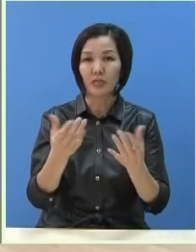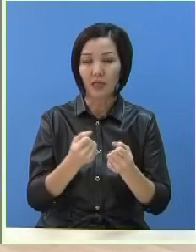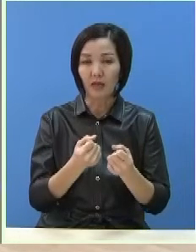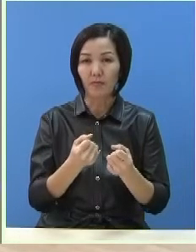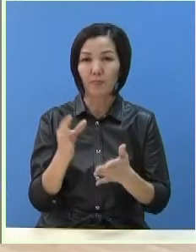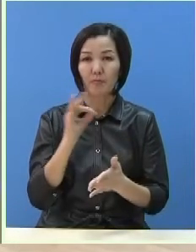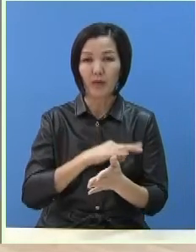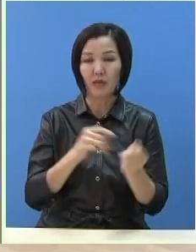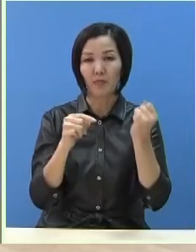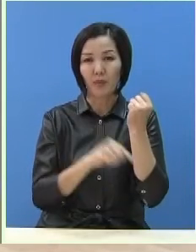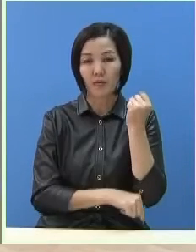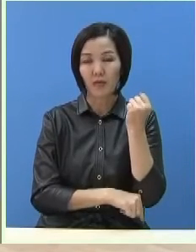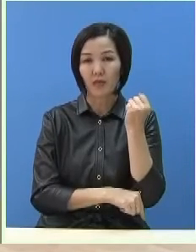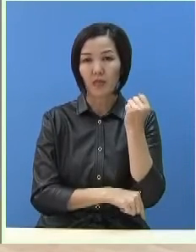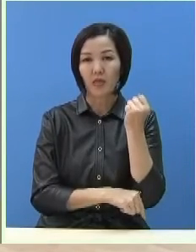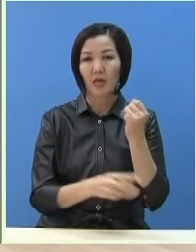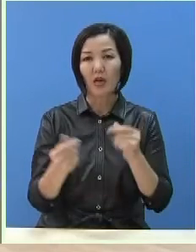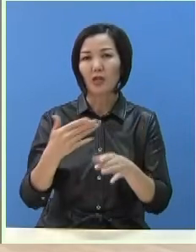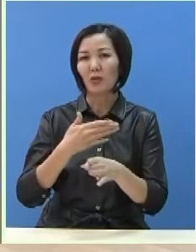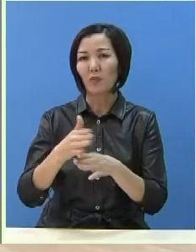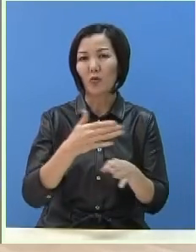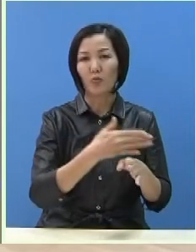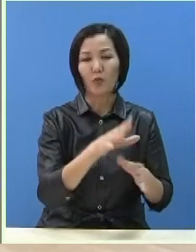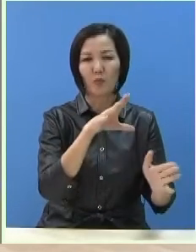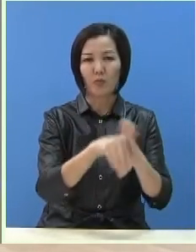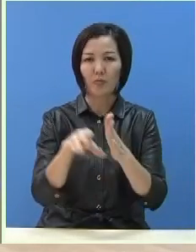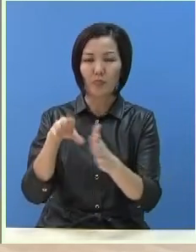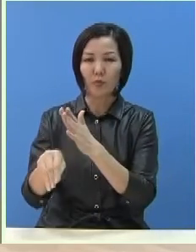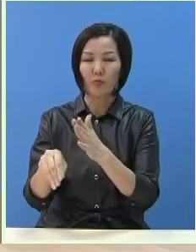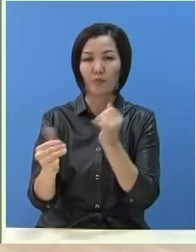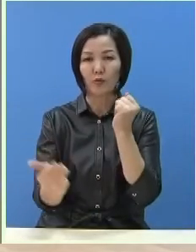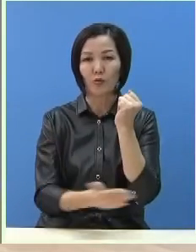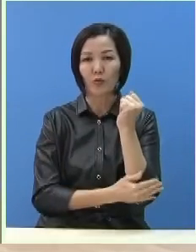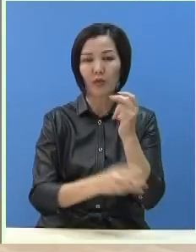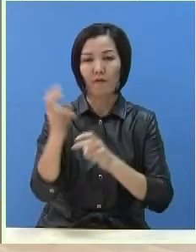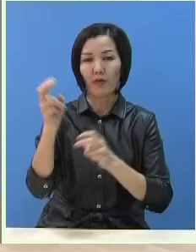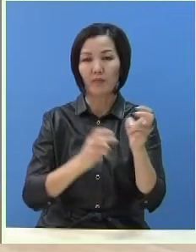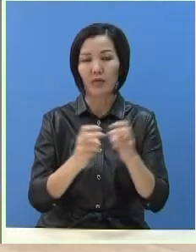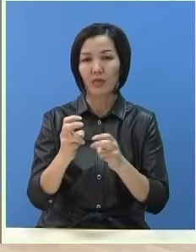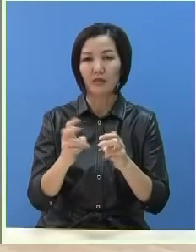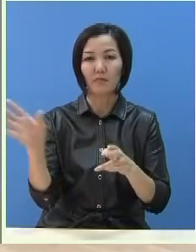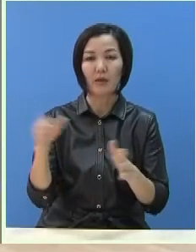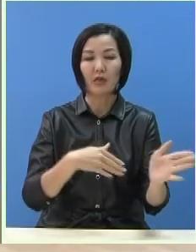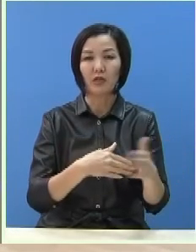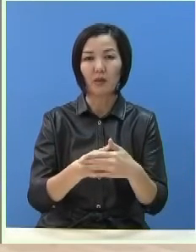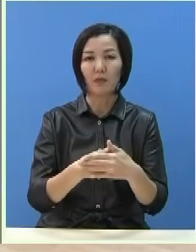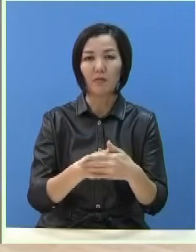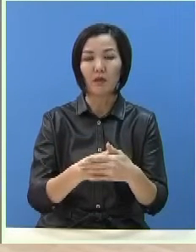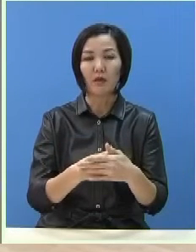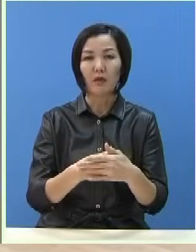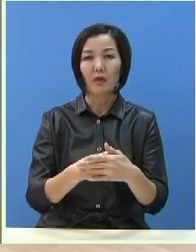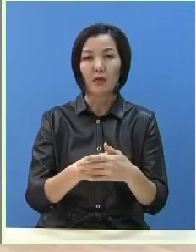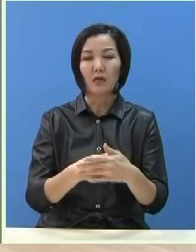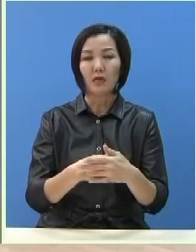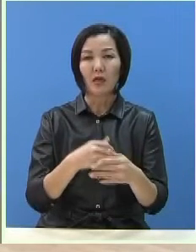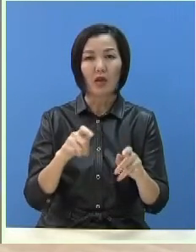етіп, болмайтын нәрселерге ақшаны салып, ақырында сол фабрика зауыттардың бір істемей қалып отыр. Сонда мына кваза